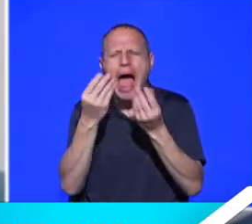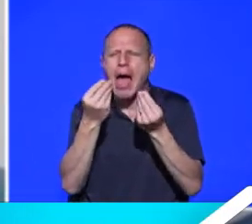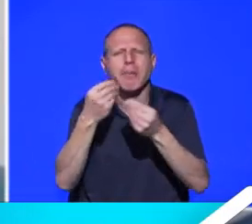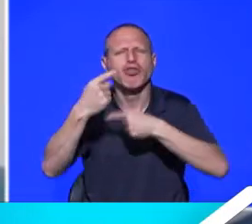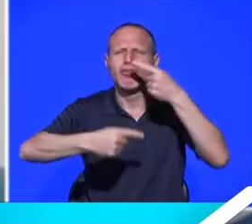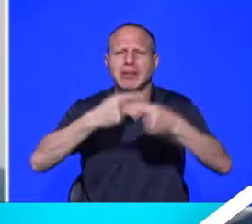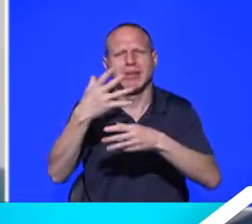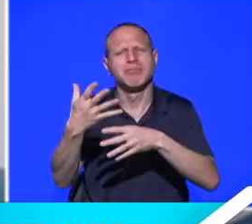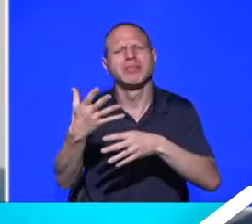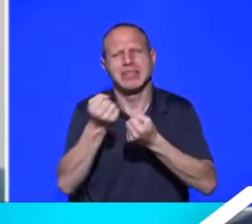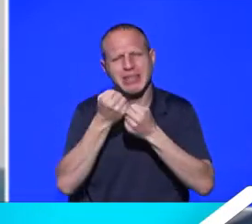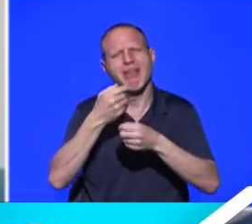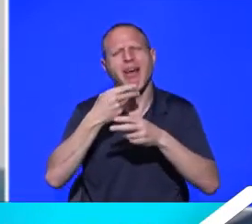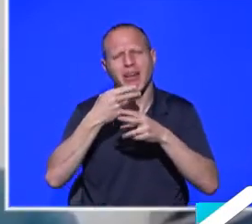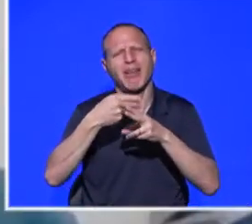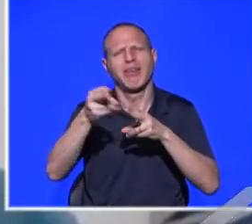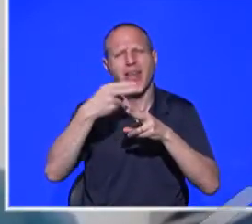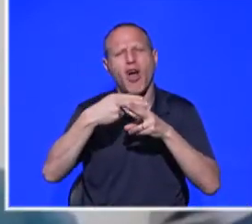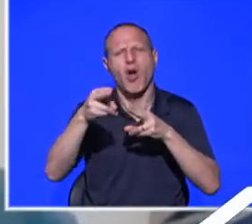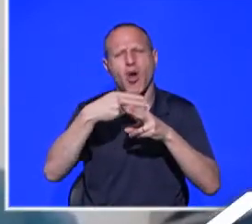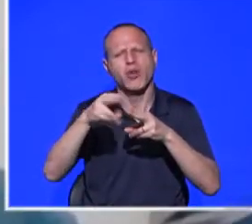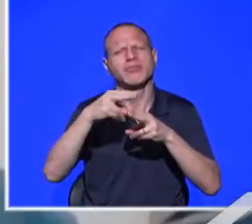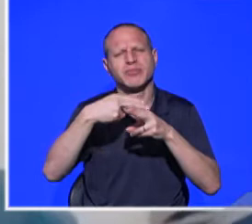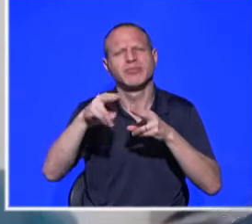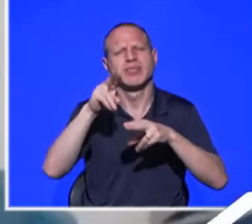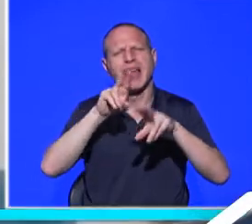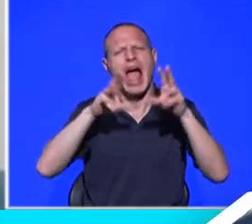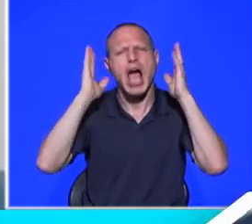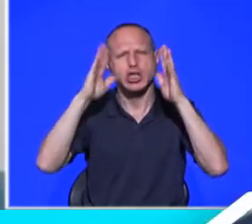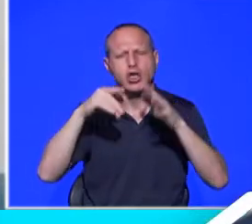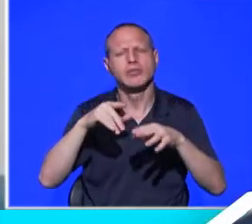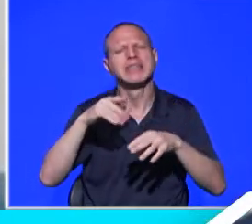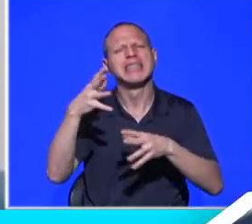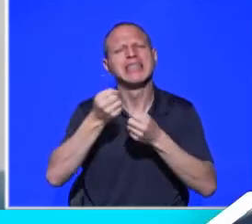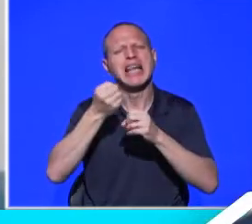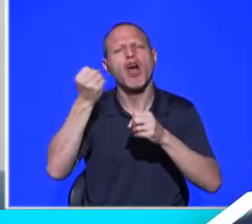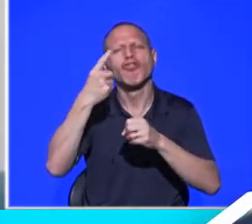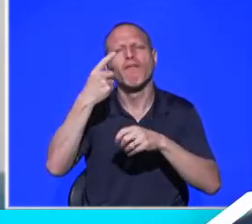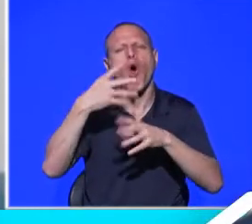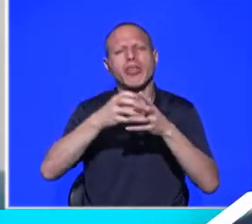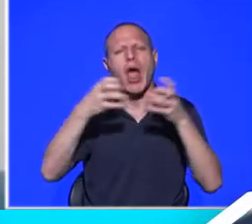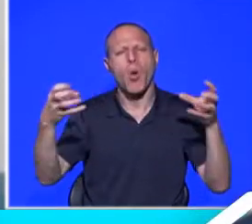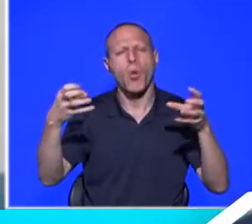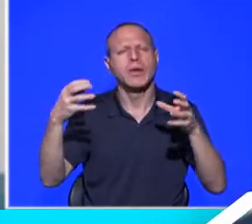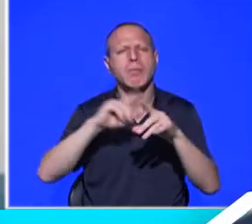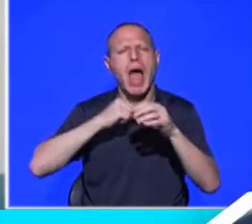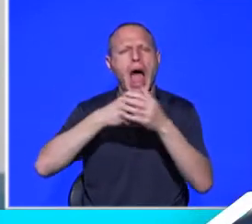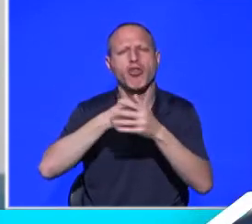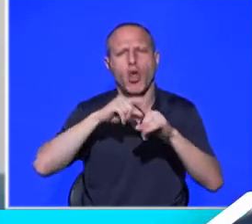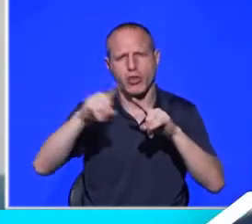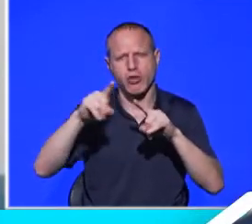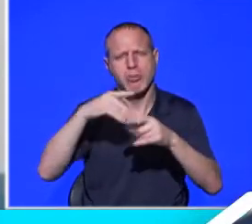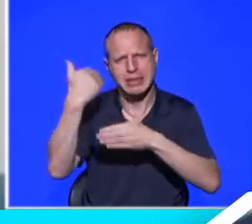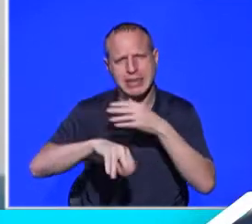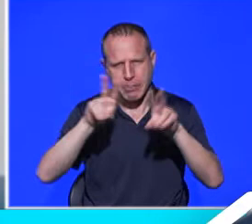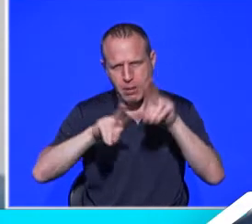ממנו, ייקח שבועות ארוכים עד חודשים לסיים את הטיפול בו, אבל הנזק יישאר